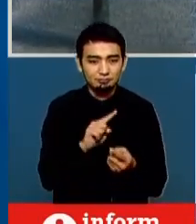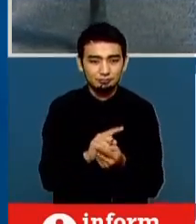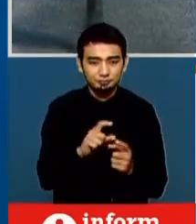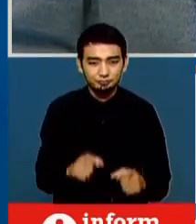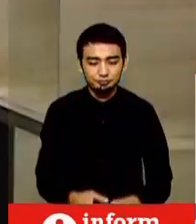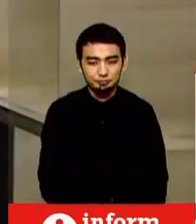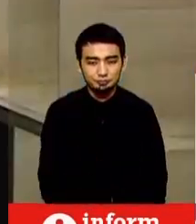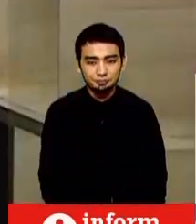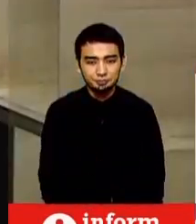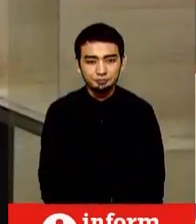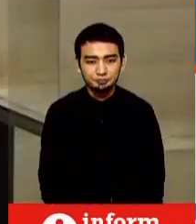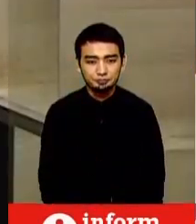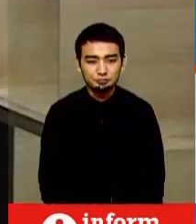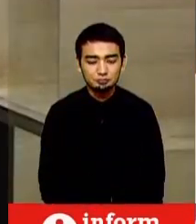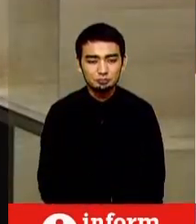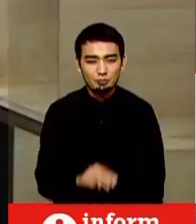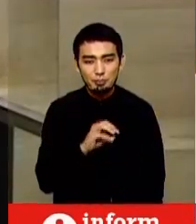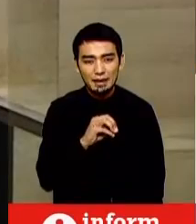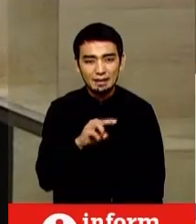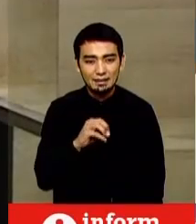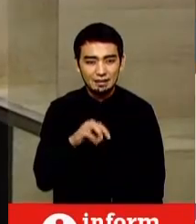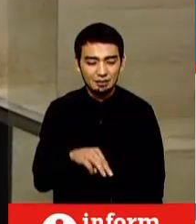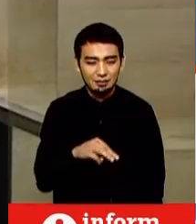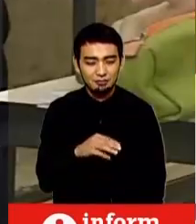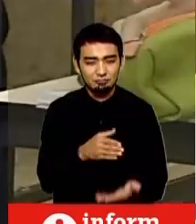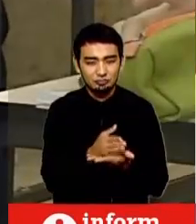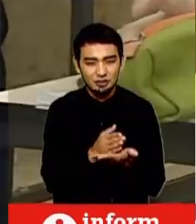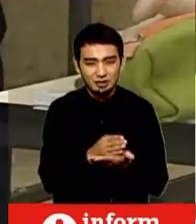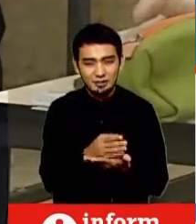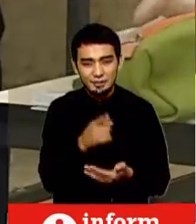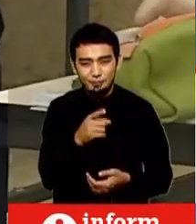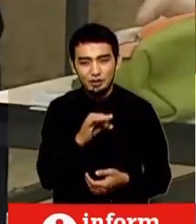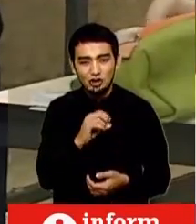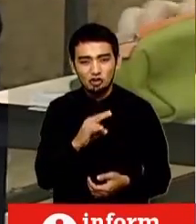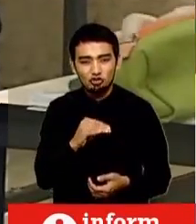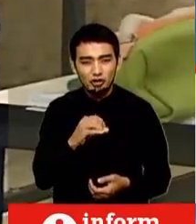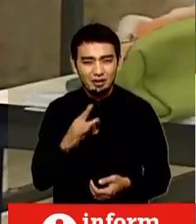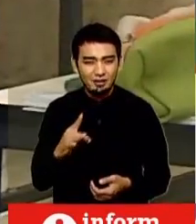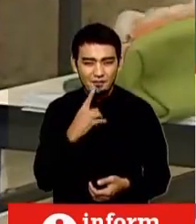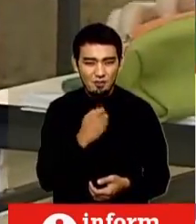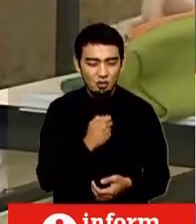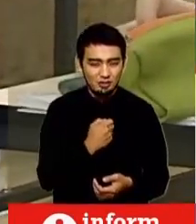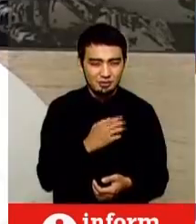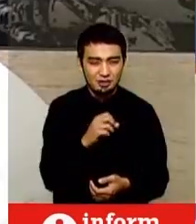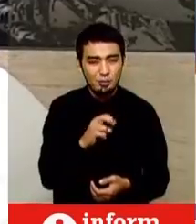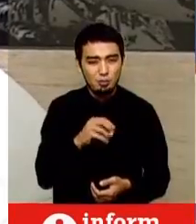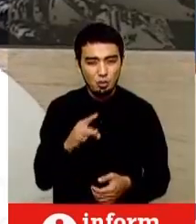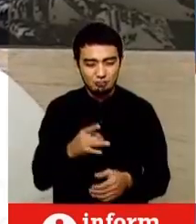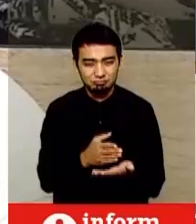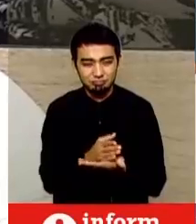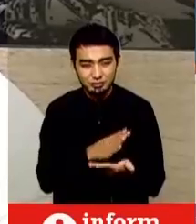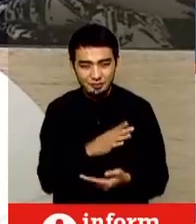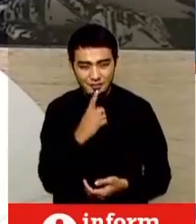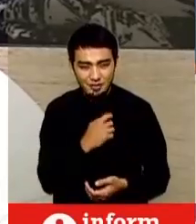корреспонденты. Медет Саханов отслужил в инженерно-саперных войсках. На гражданке воспользовался шансом